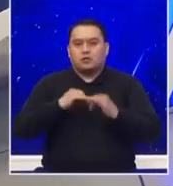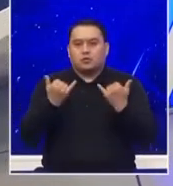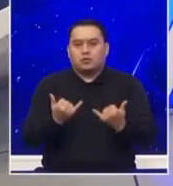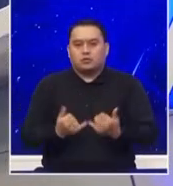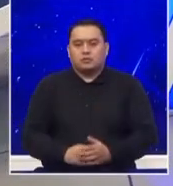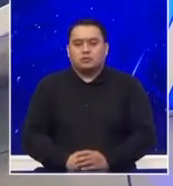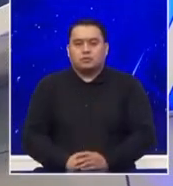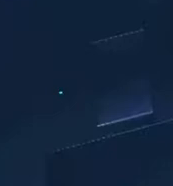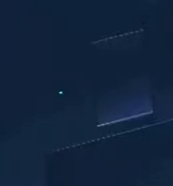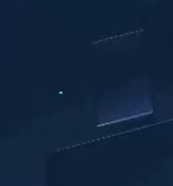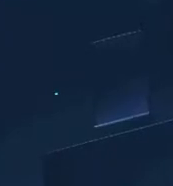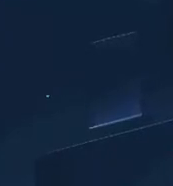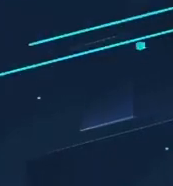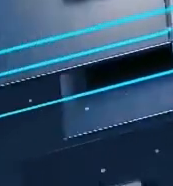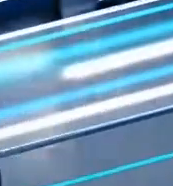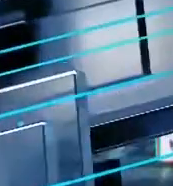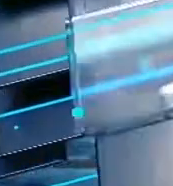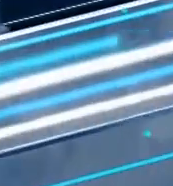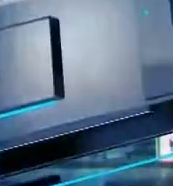көретіндеріңіз.